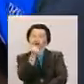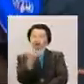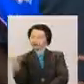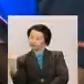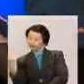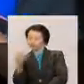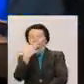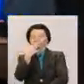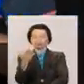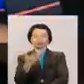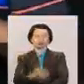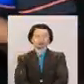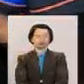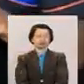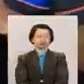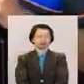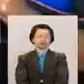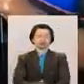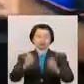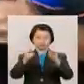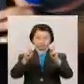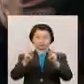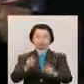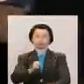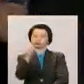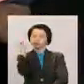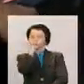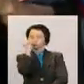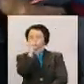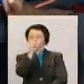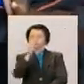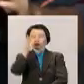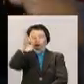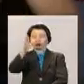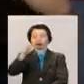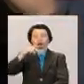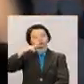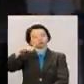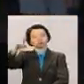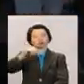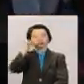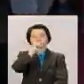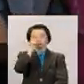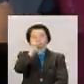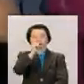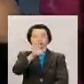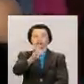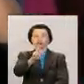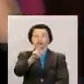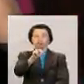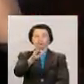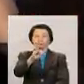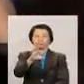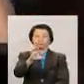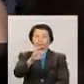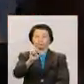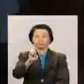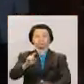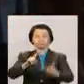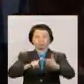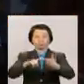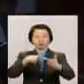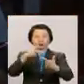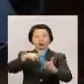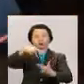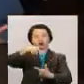kasih banyak-banyak. Baiklah, antara artis yang akan membuat persembahan, Bang Fiz sendiri, kemudian kita ada